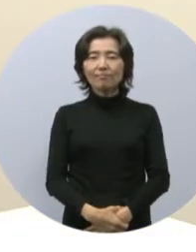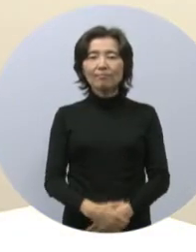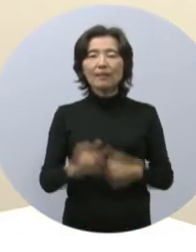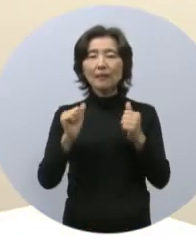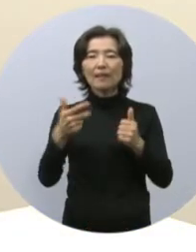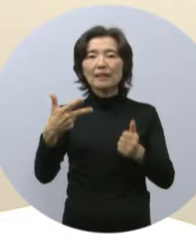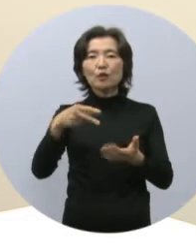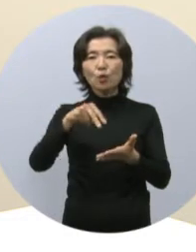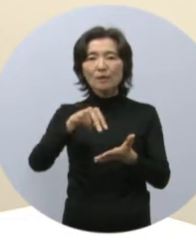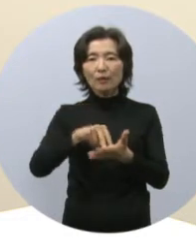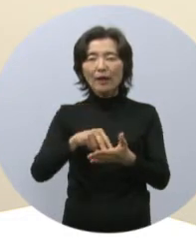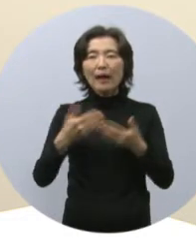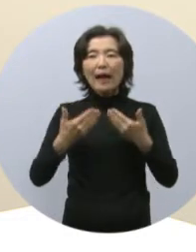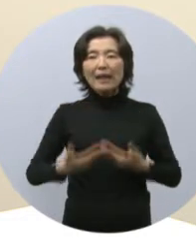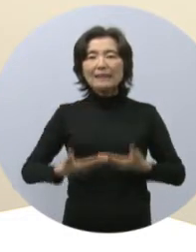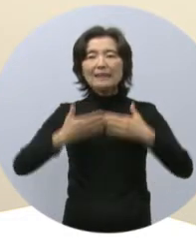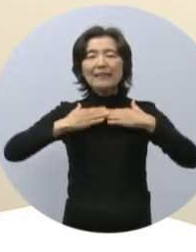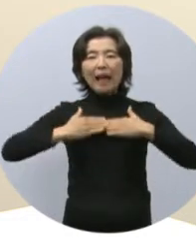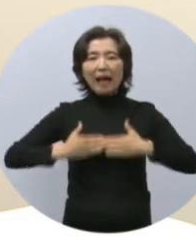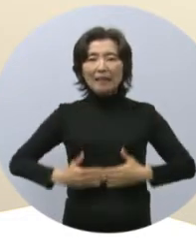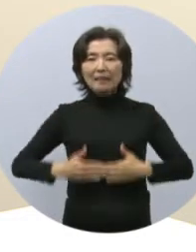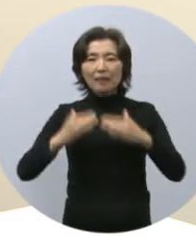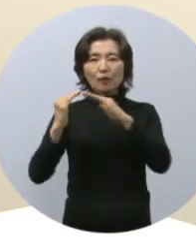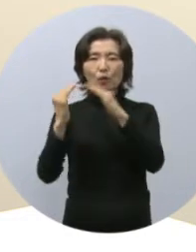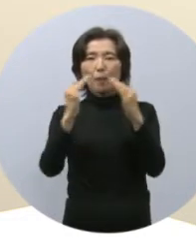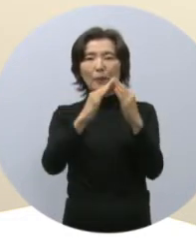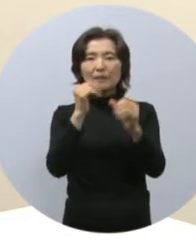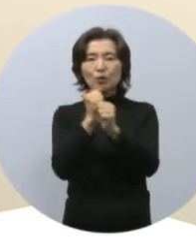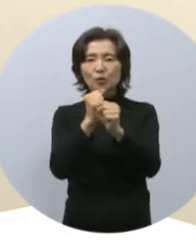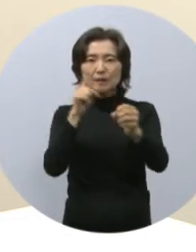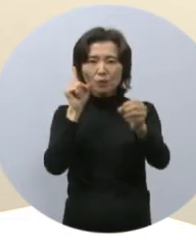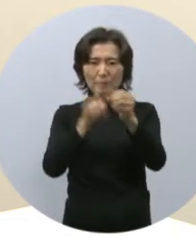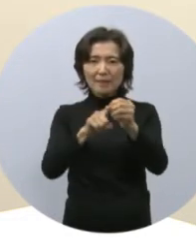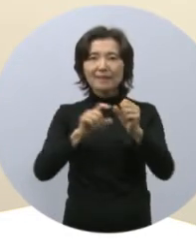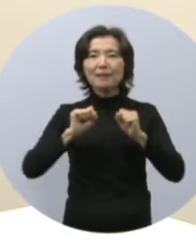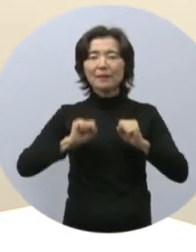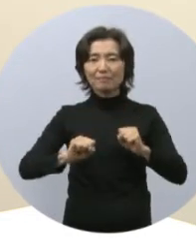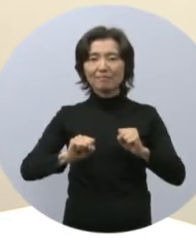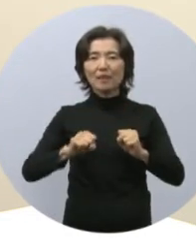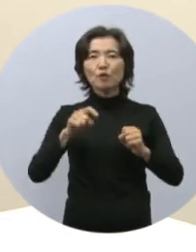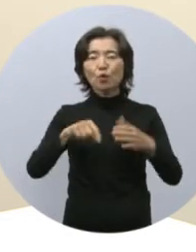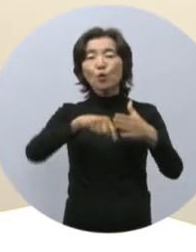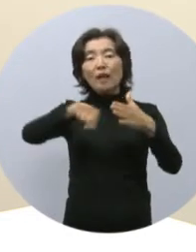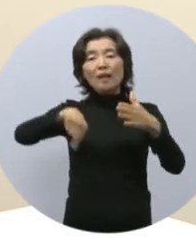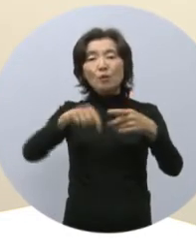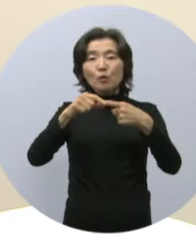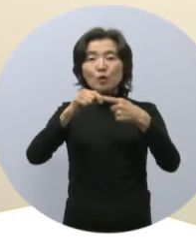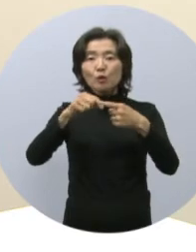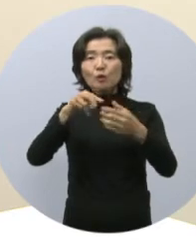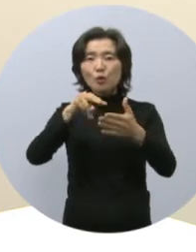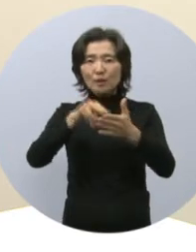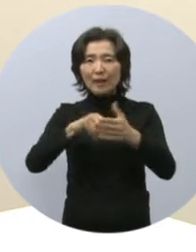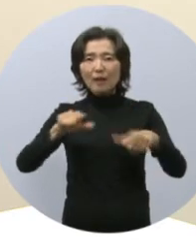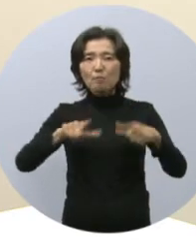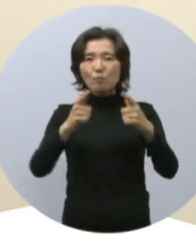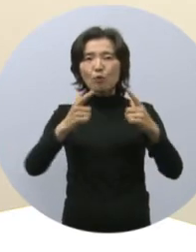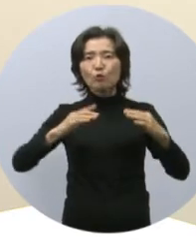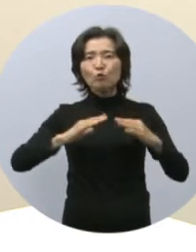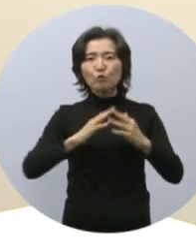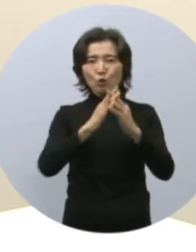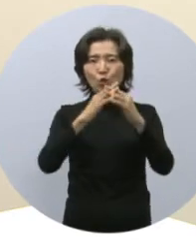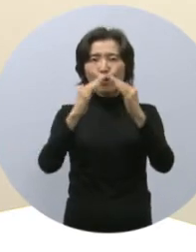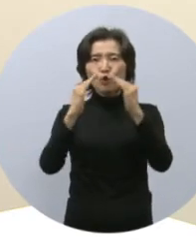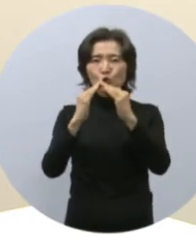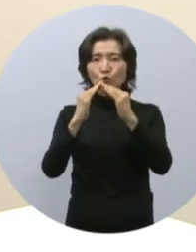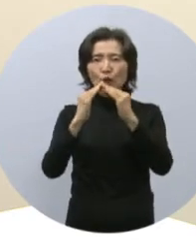茅ヶ崎市では、安心安全のまちづくりに取り組んでおります。その一つといたしまして木造住宅